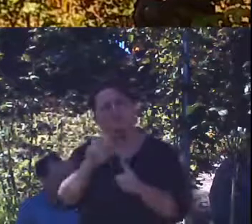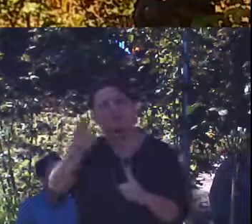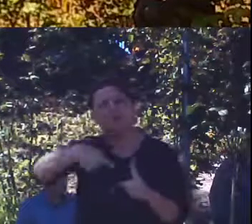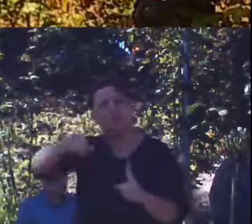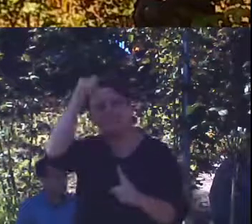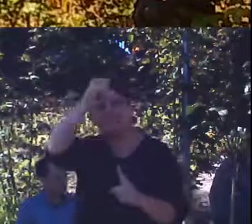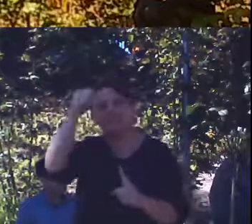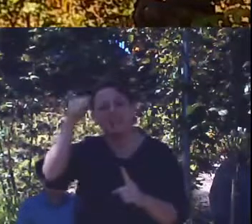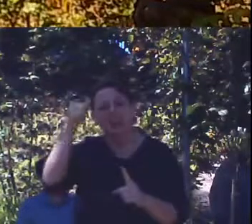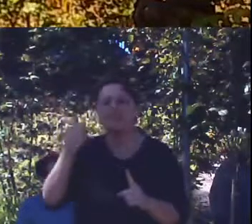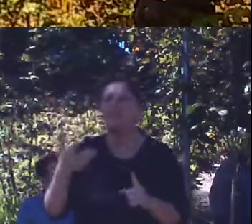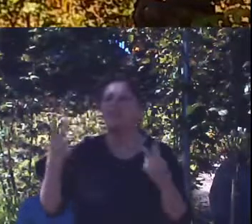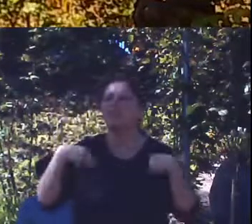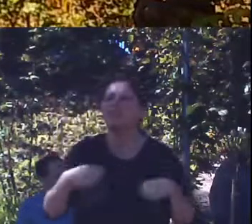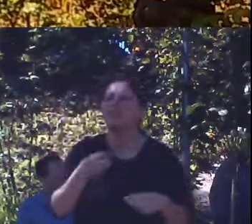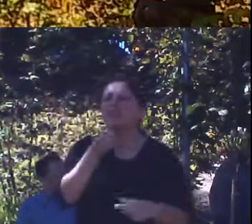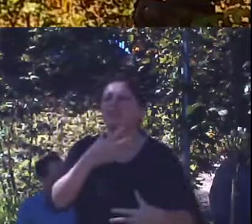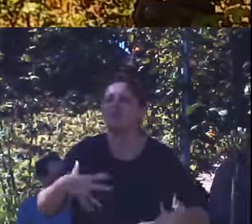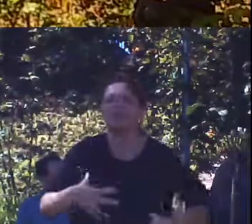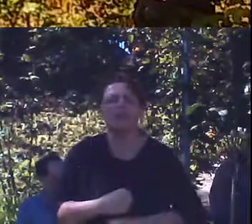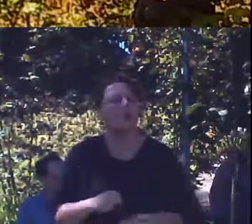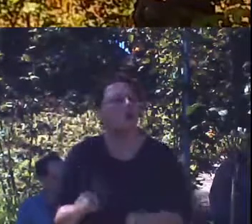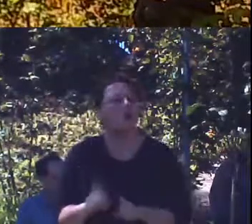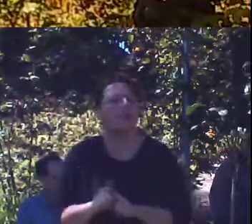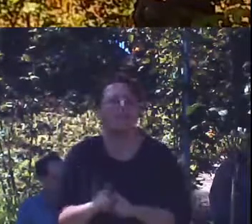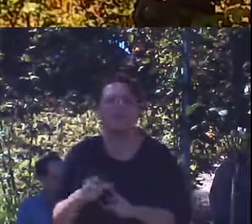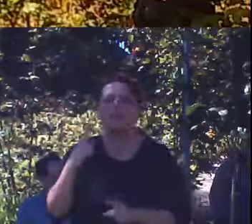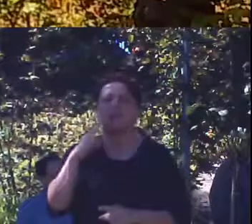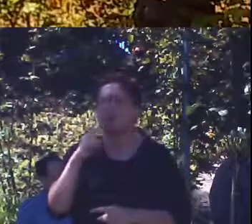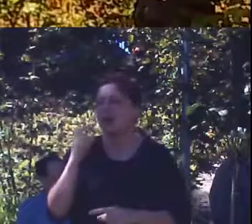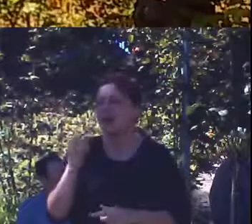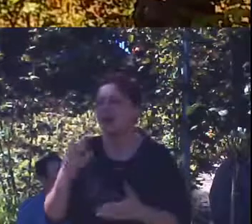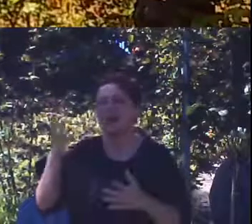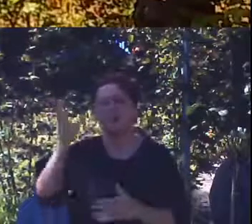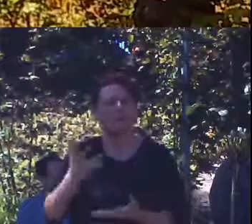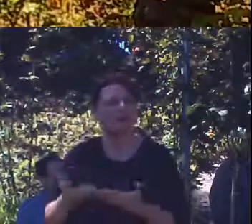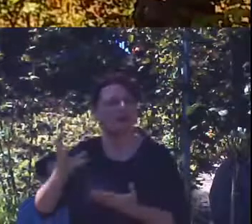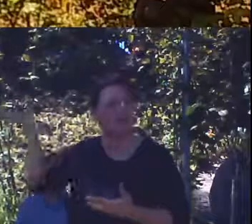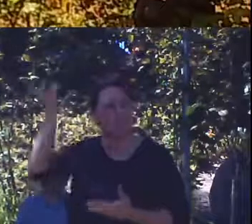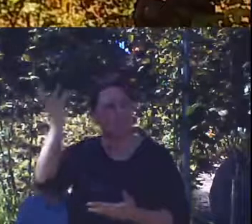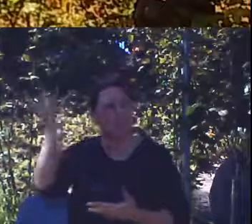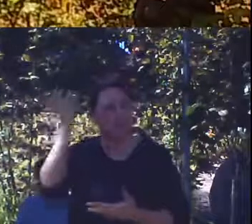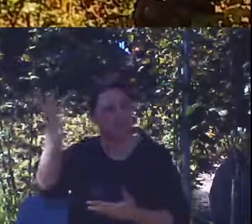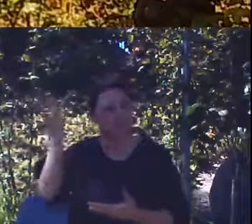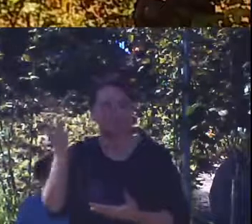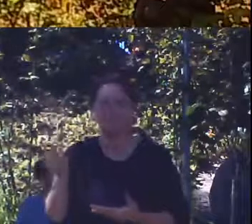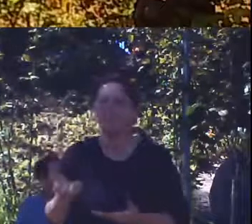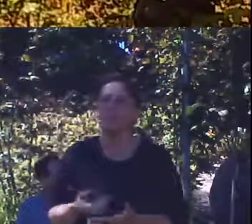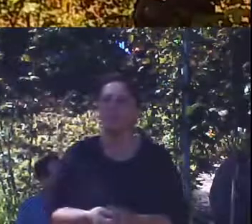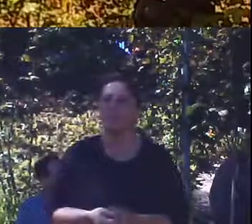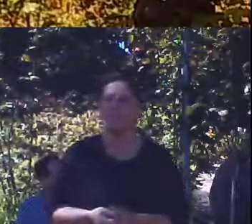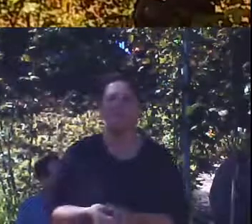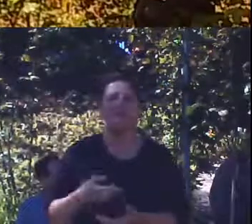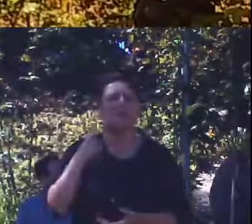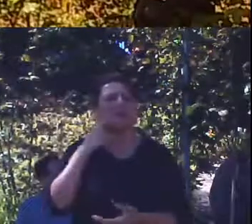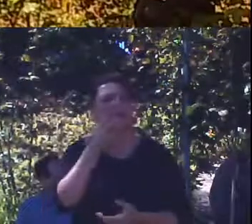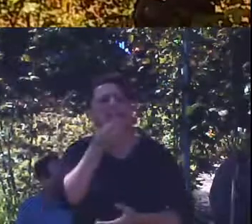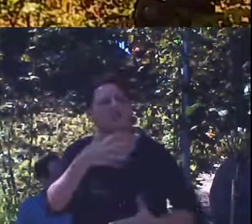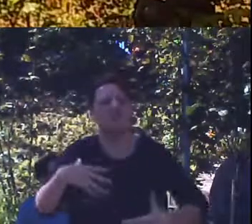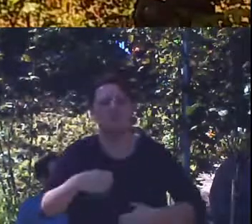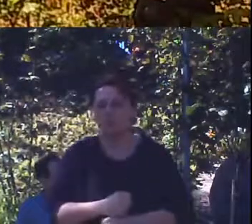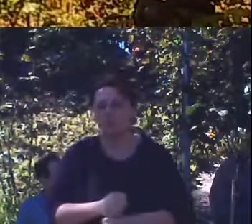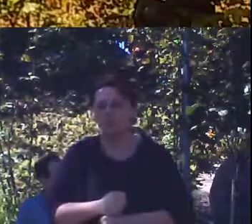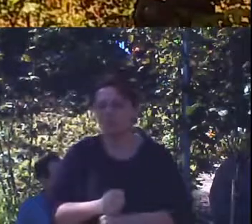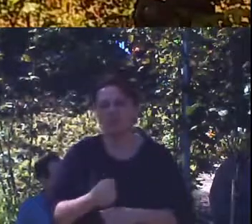parabola del padre misericordioso la questione più grossa non è convertire il figlio minore della parabola che se ne era